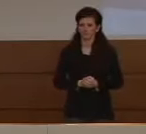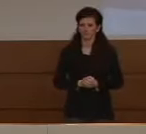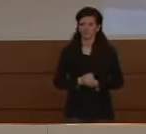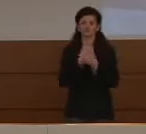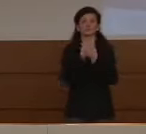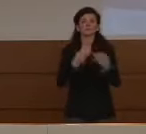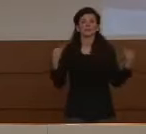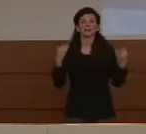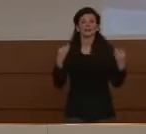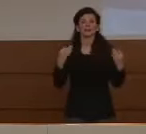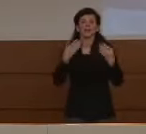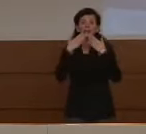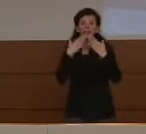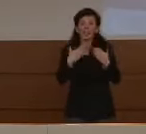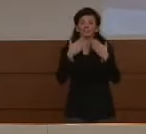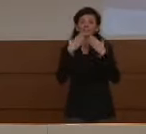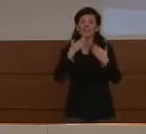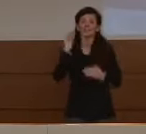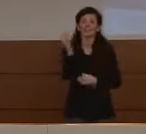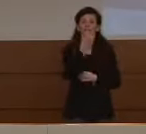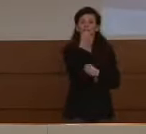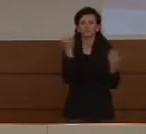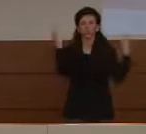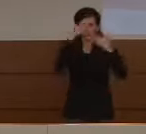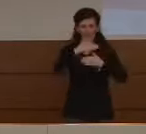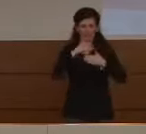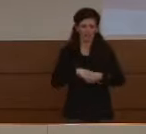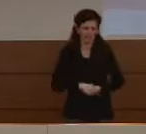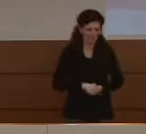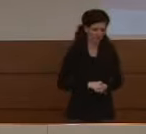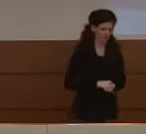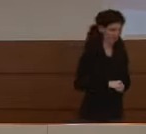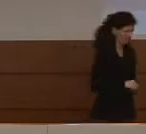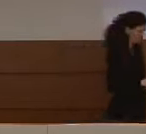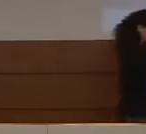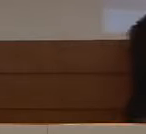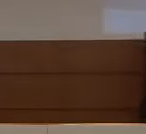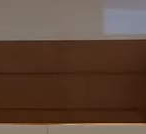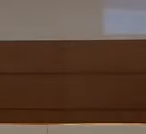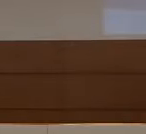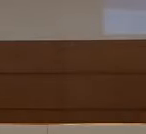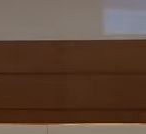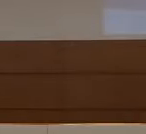allora grazie grazie a tutti buonasera buonasera grazie